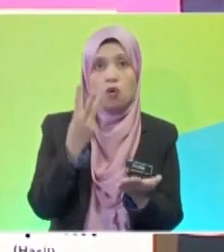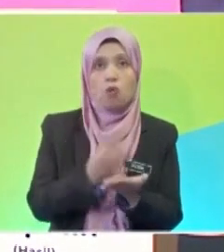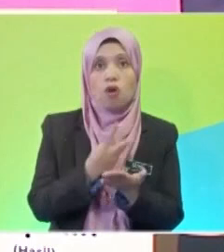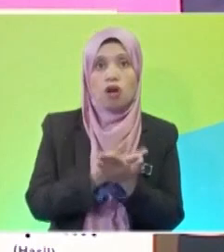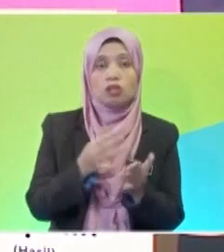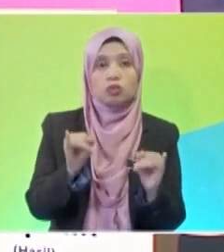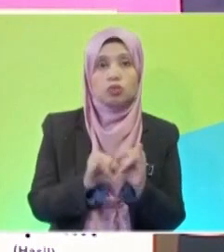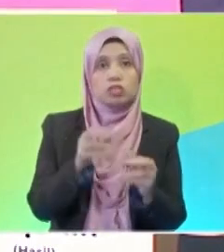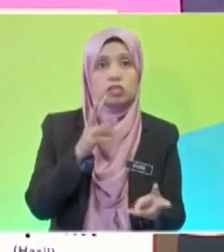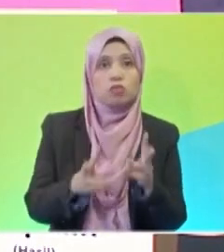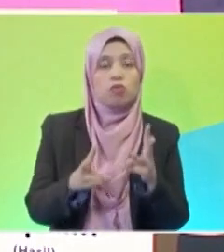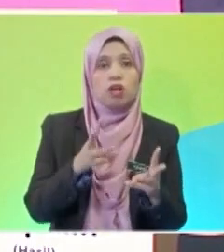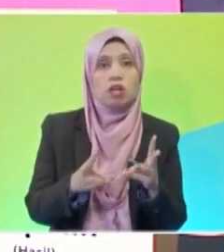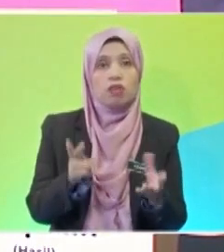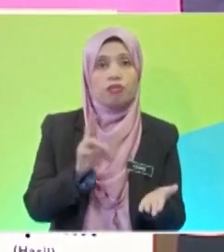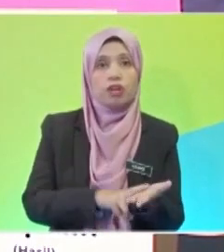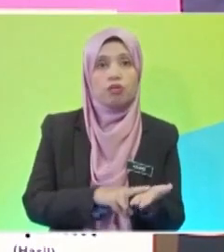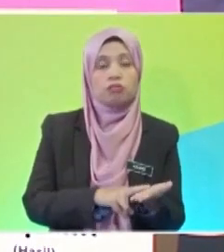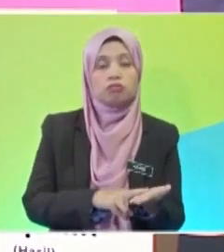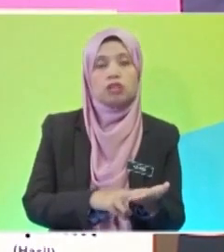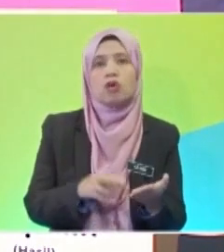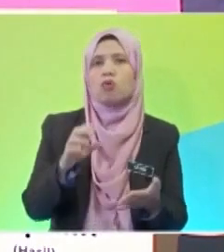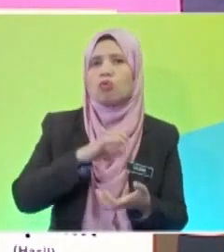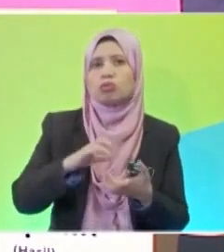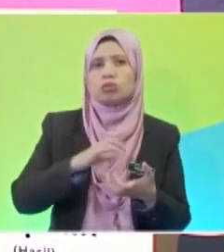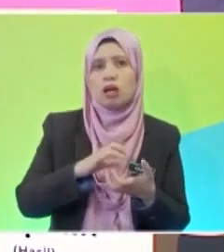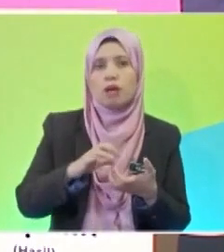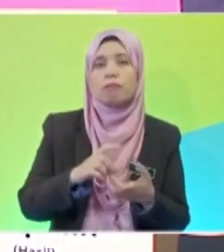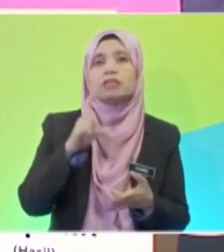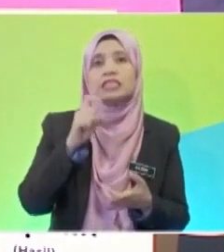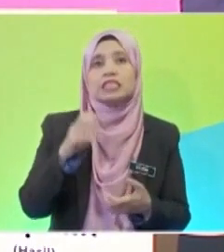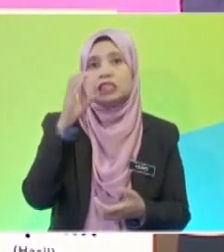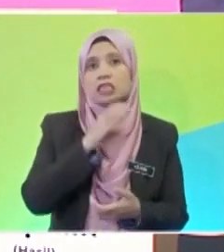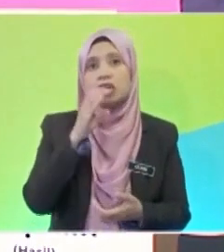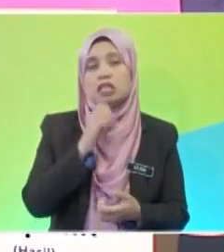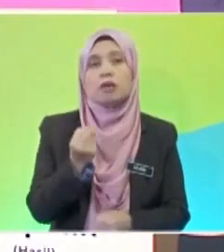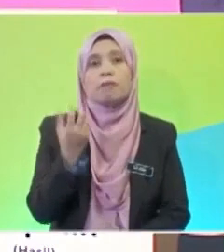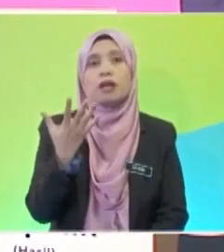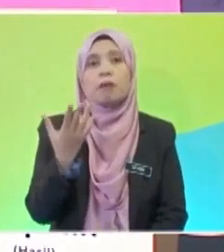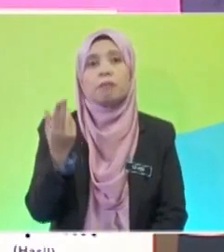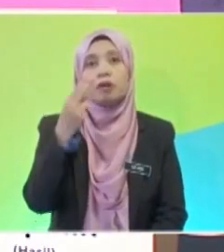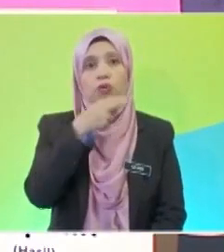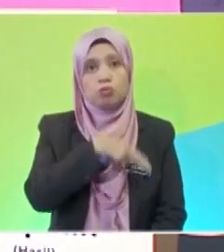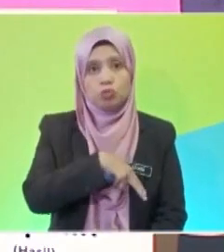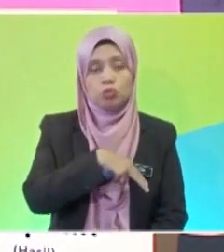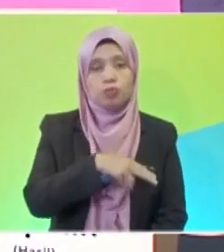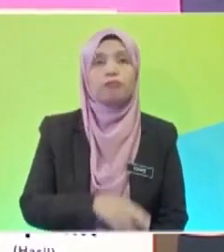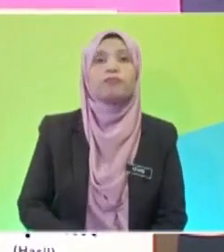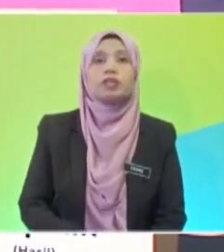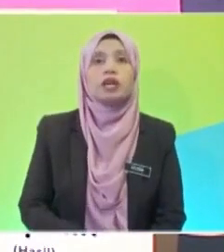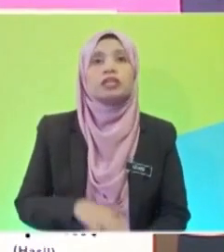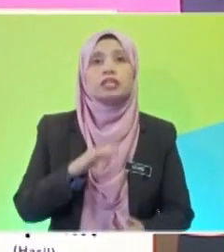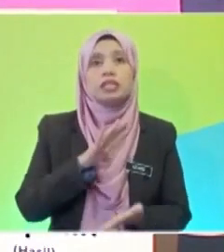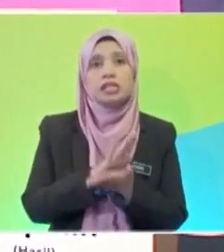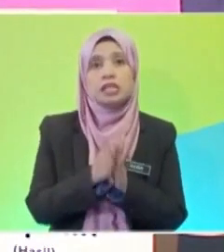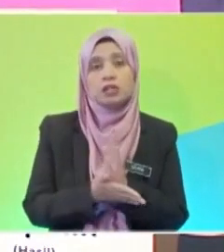walaupun rekod dah terbakar kan, contoh perniagaan. Dia kena cari berapa banyak untung dia. Oh, baik. Dia kena cari. Jadi apa dia nak gunakan kaedah apa? Kaedah